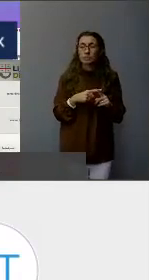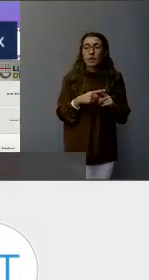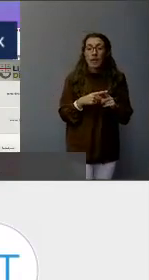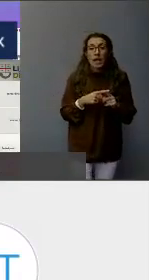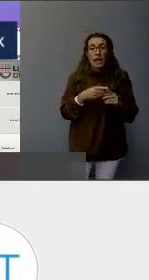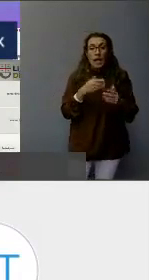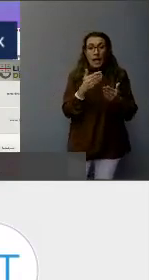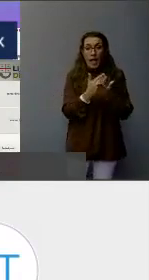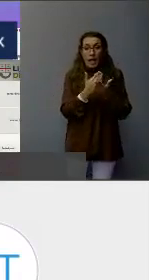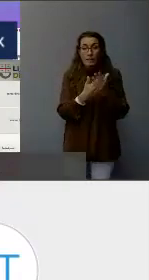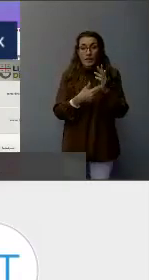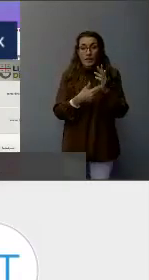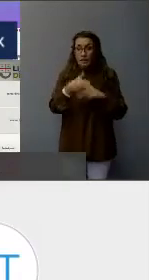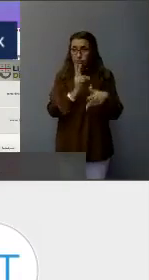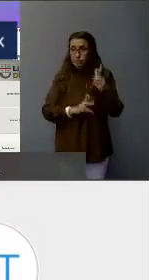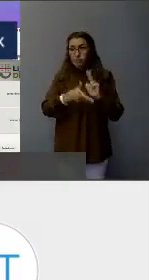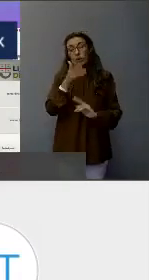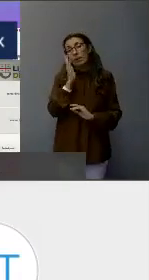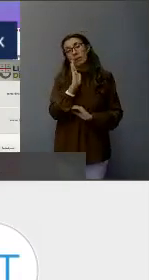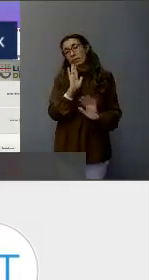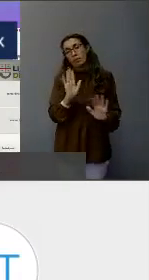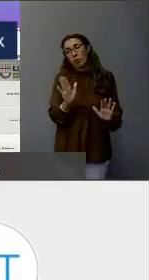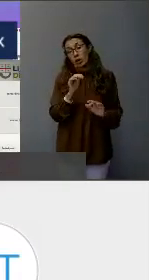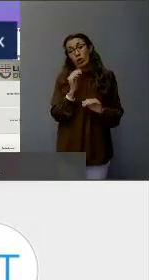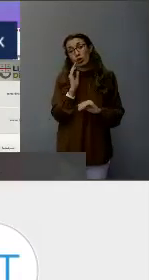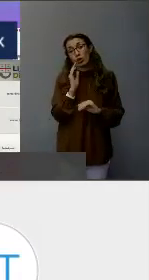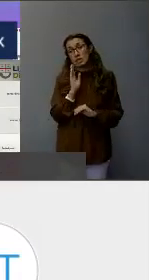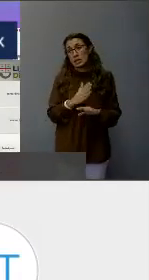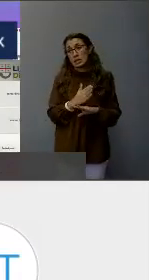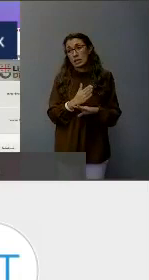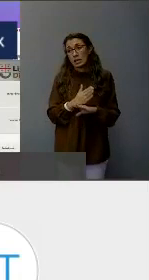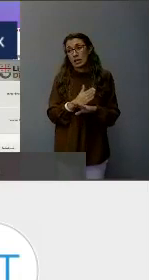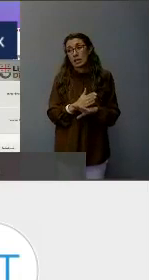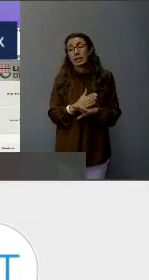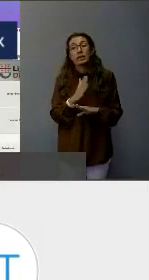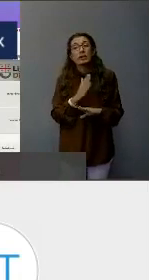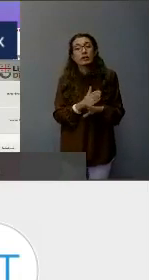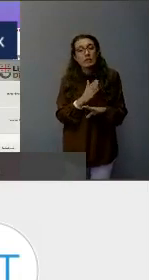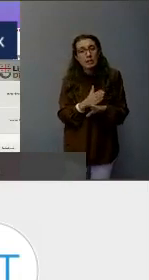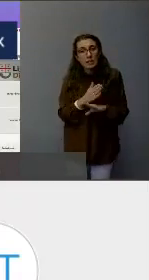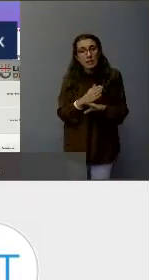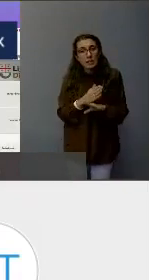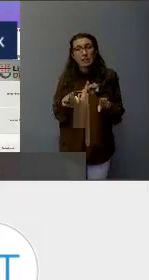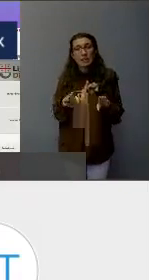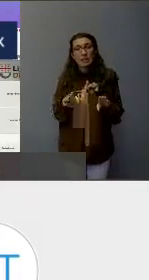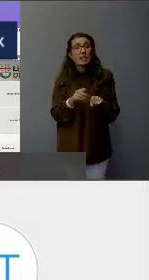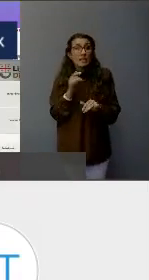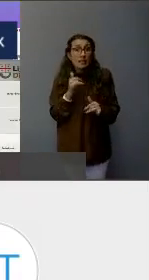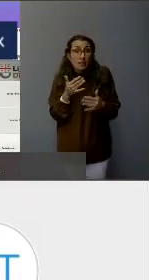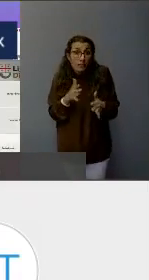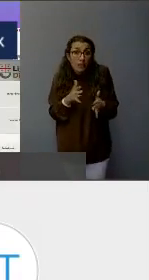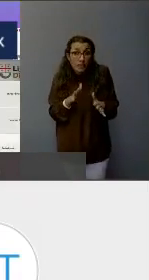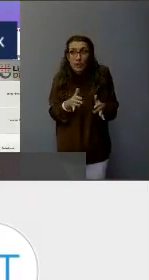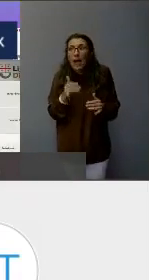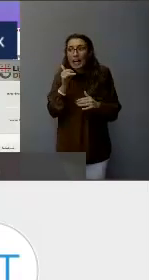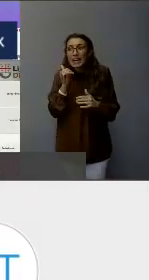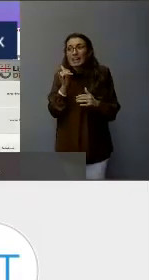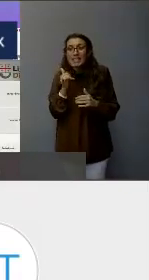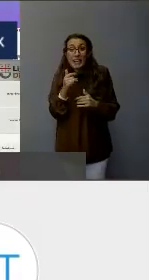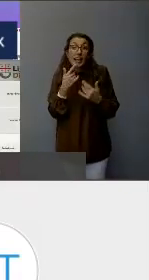ultimissima cosa si viene avvenendo e la zona continua c'è liberare l'amico ci sia finisco brani sera